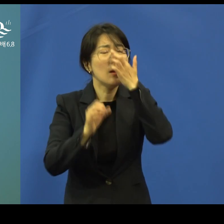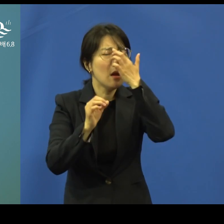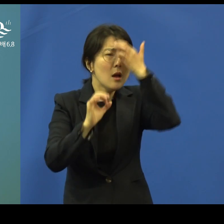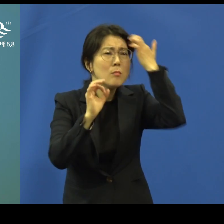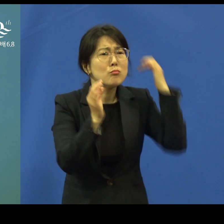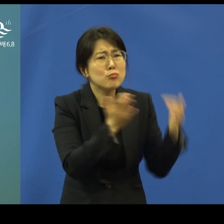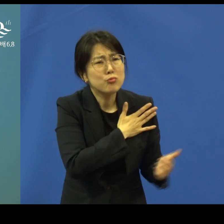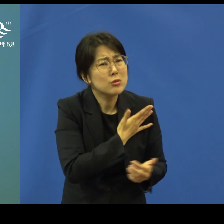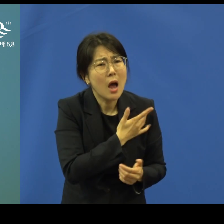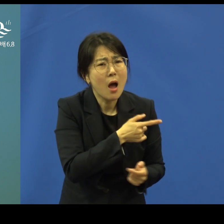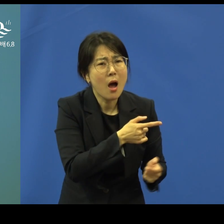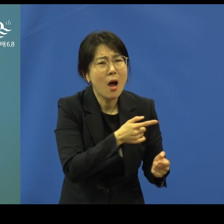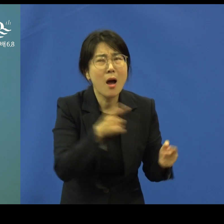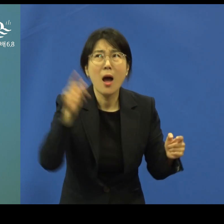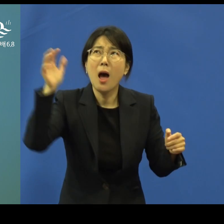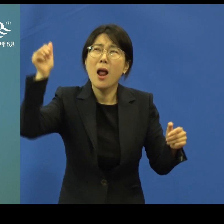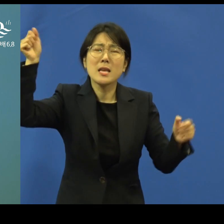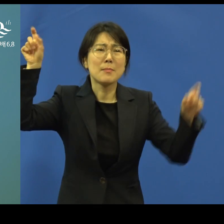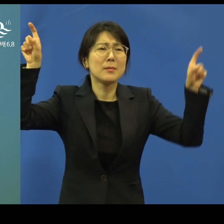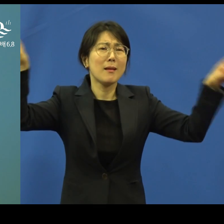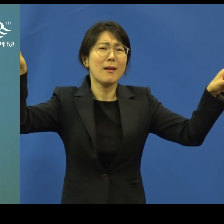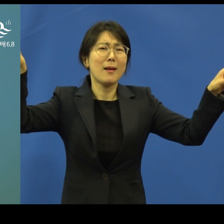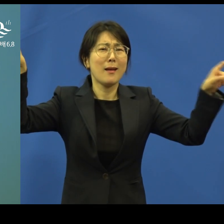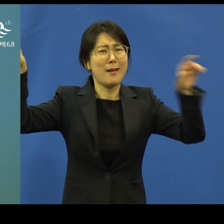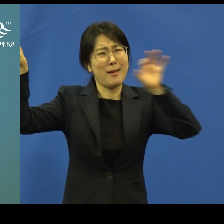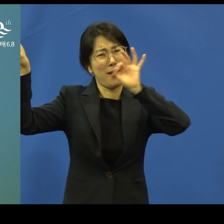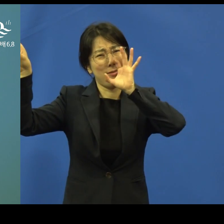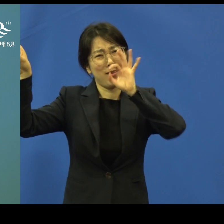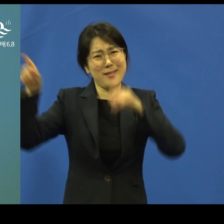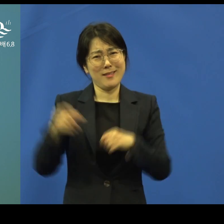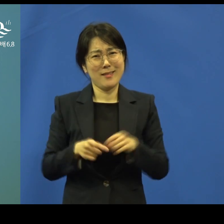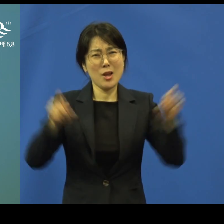부요함이 같이 가지 않아요. 반대일 경우가 나타나요.